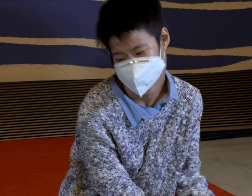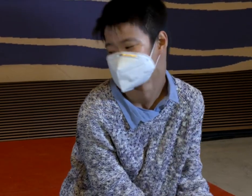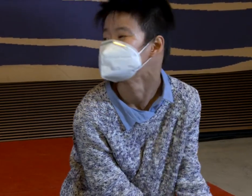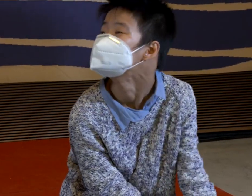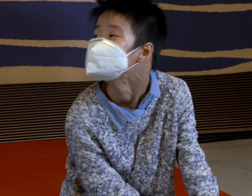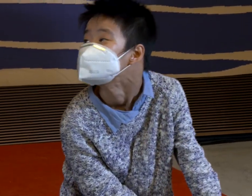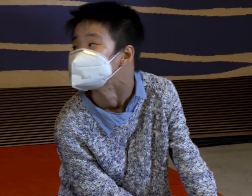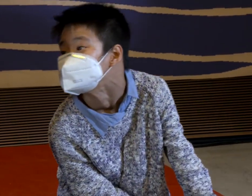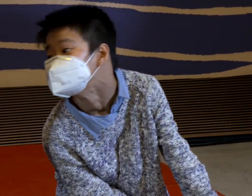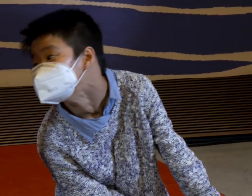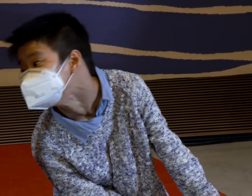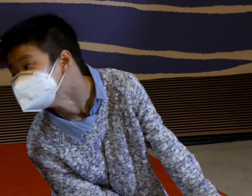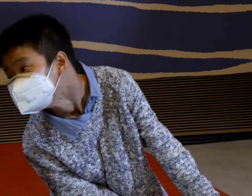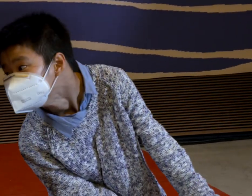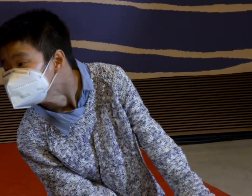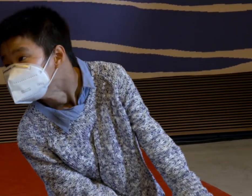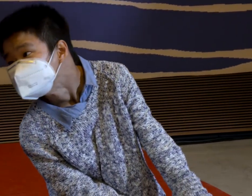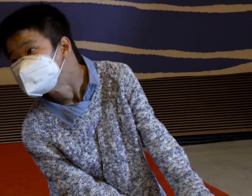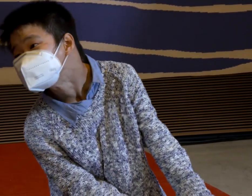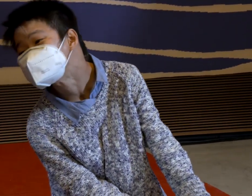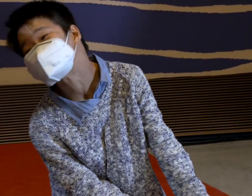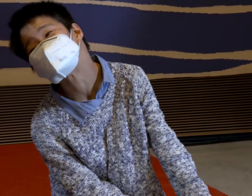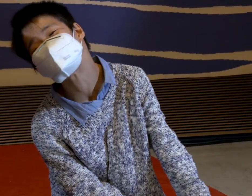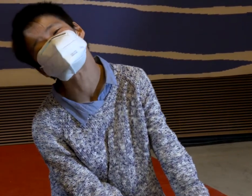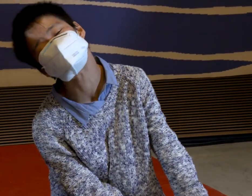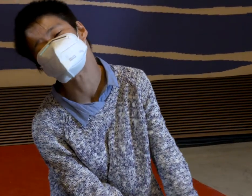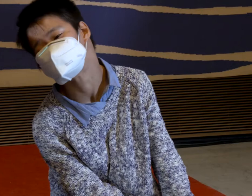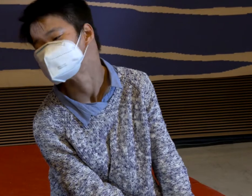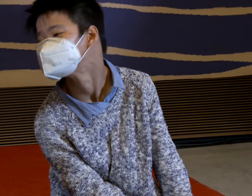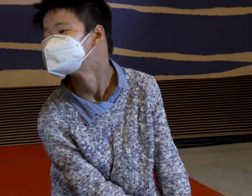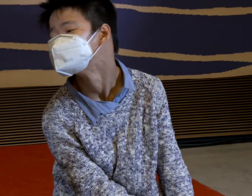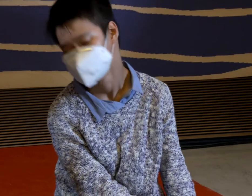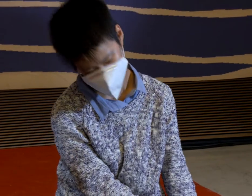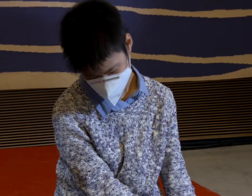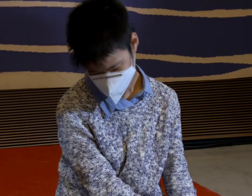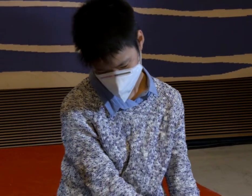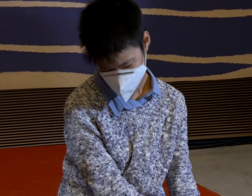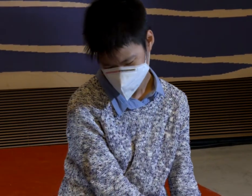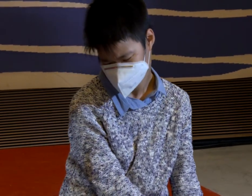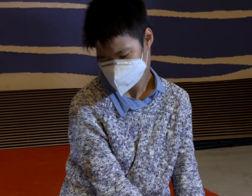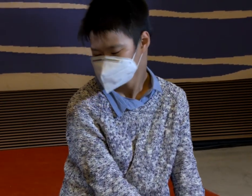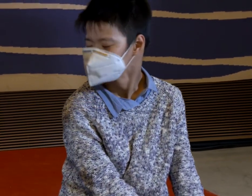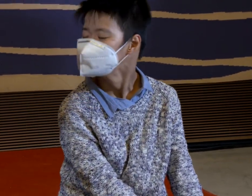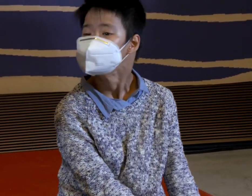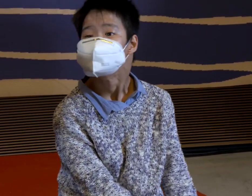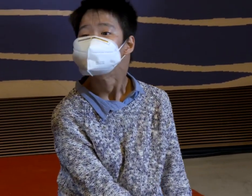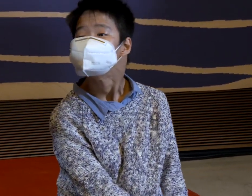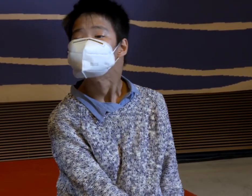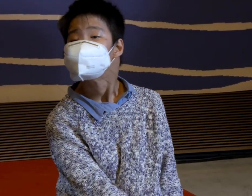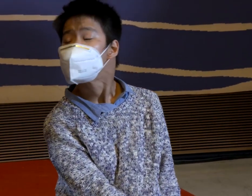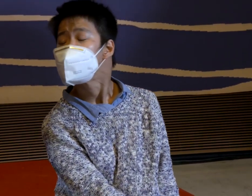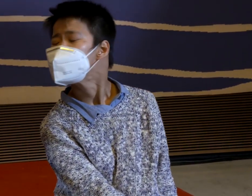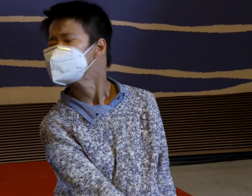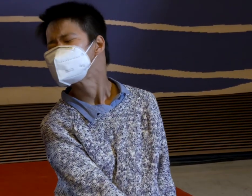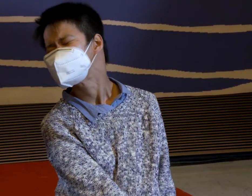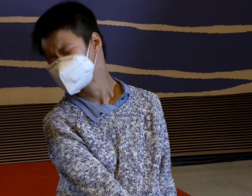propre légitimité à se regarder et à s'inventer dans l'art. C'est leur corps lesbien que j'ai vu s'échapper des schèmes de